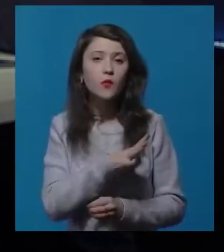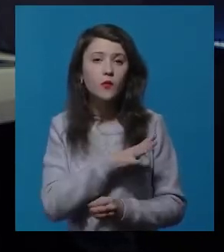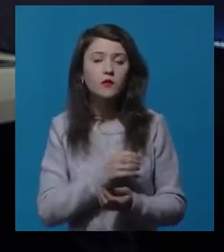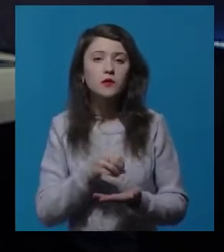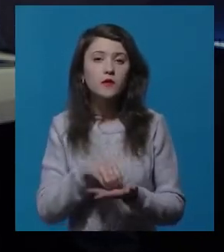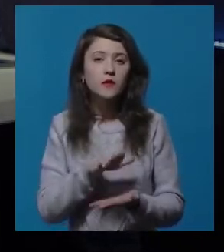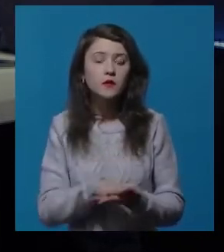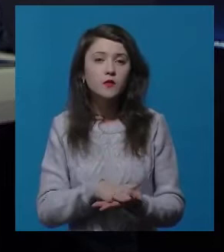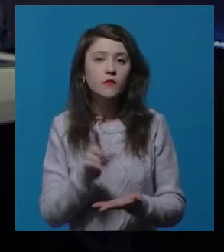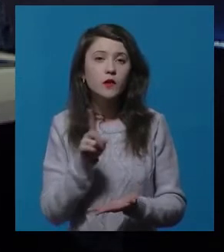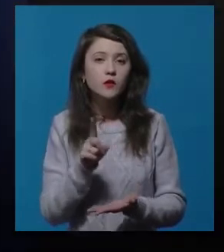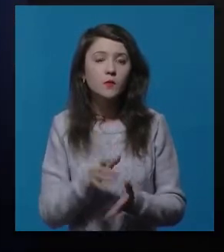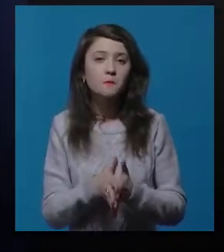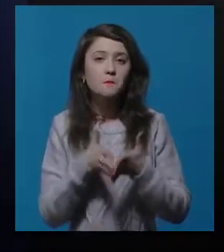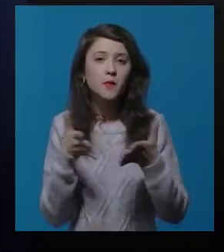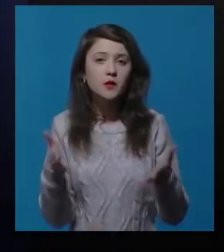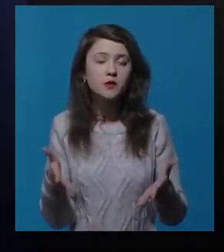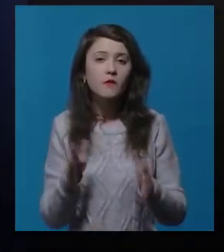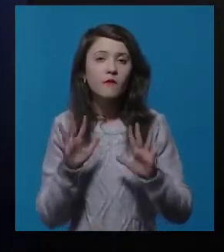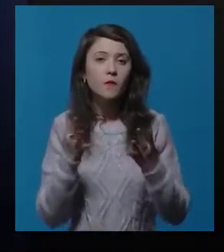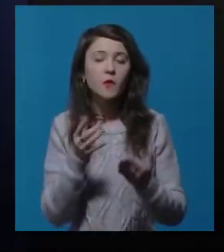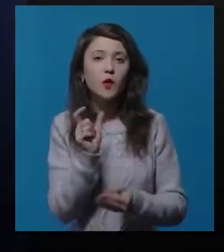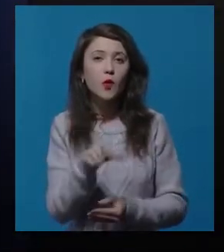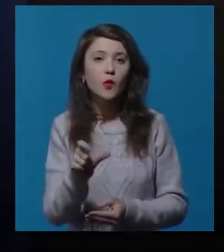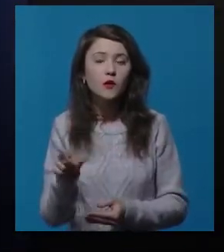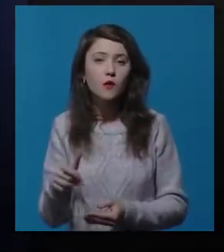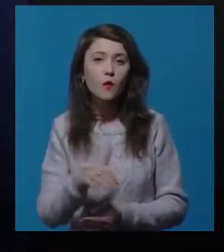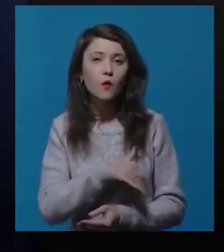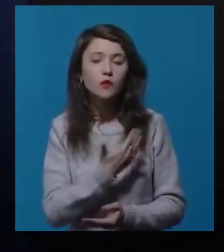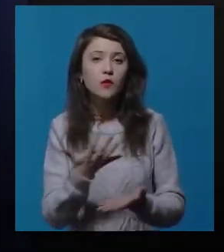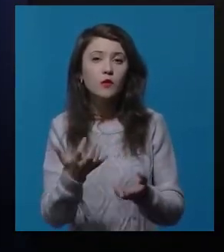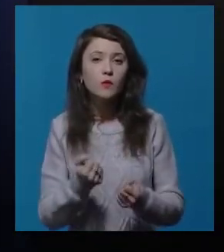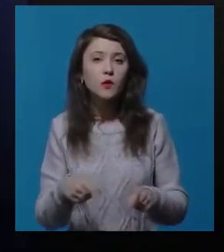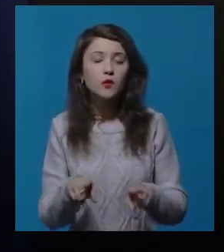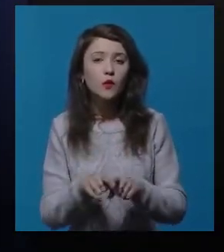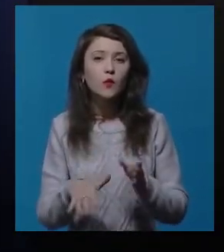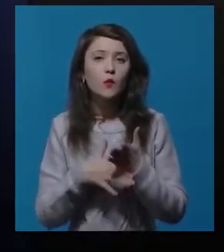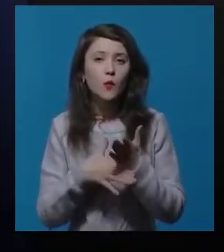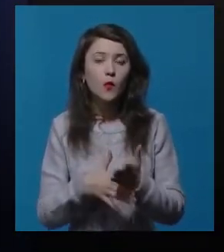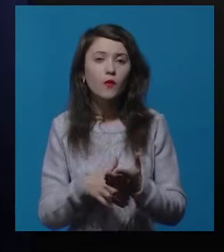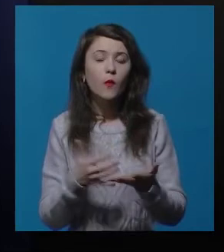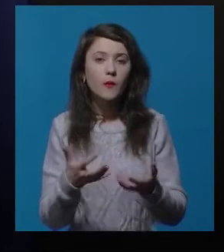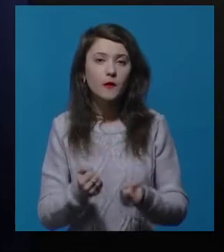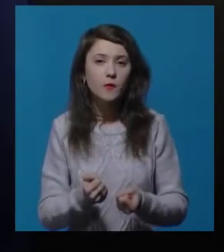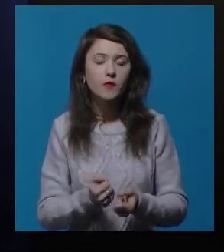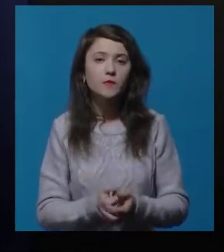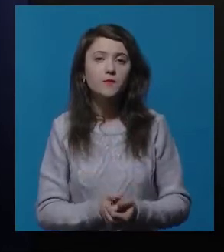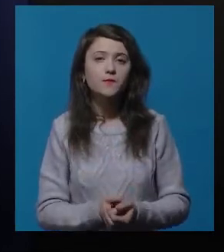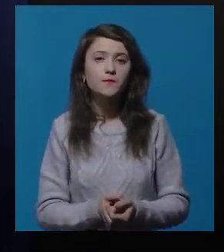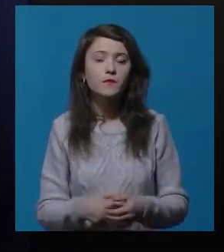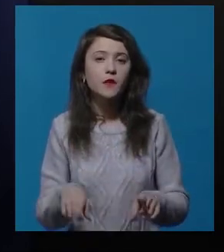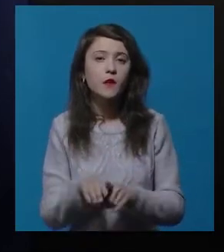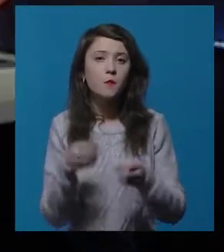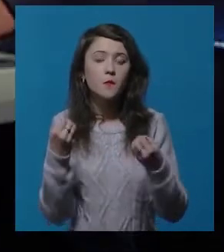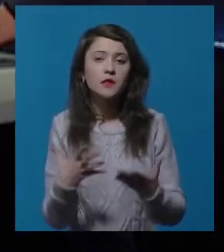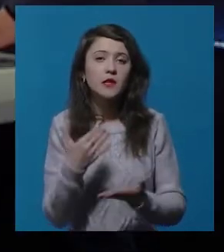зафіксовано, що в більшості випадків люди хочуть отримати таку допомогу отримують її. Є така проста